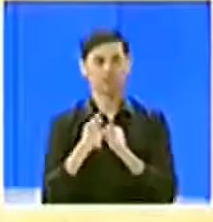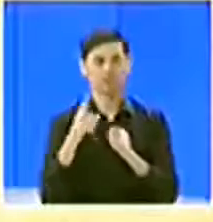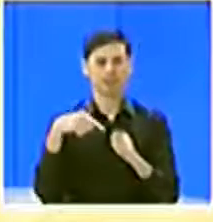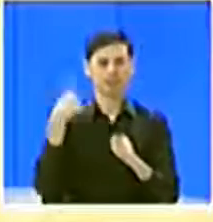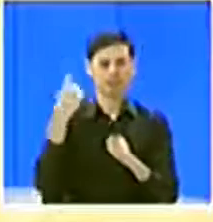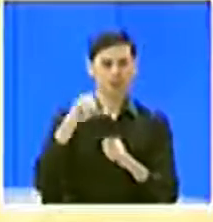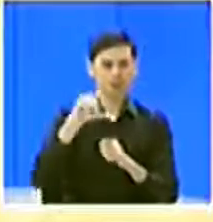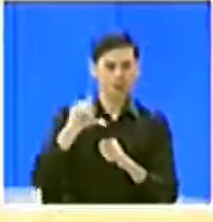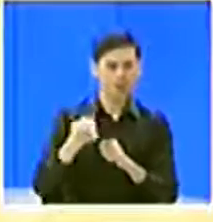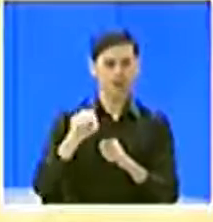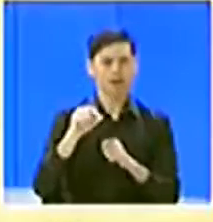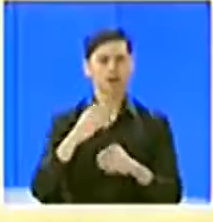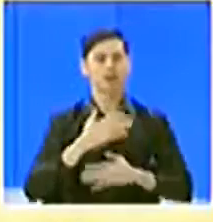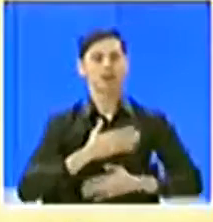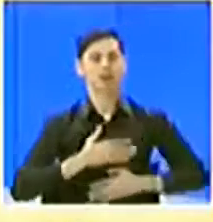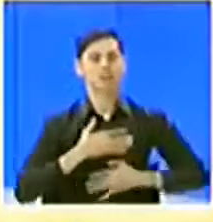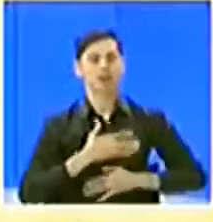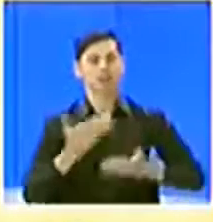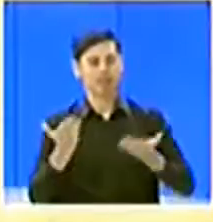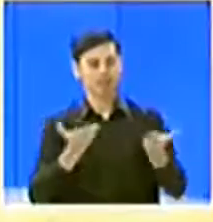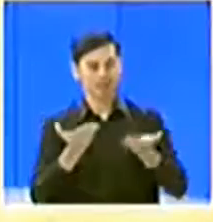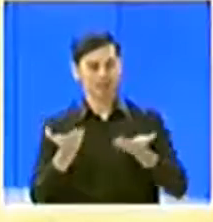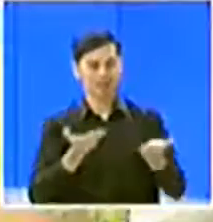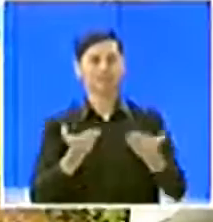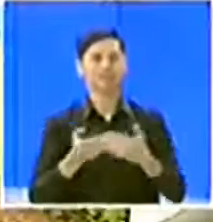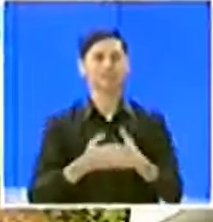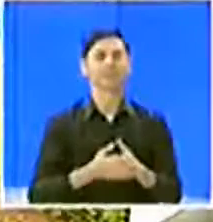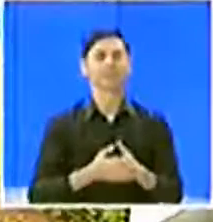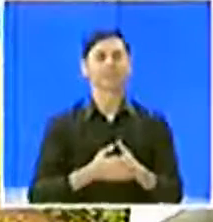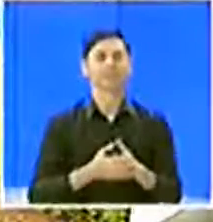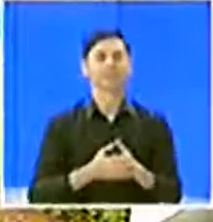menikmati fasilitas yang ada di rusun ini?